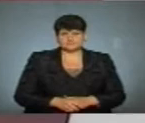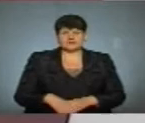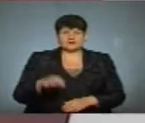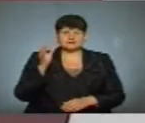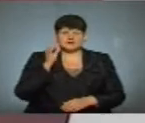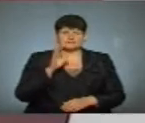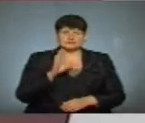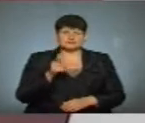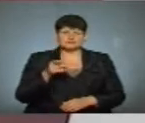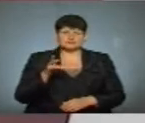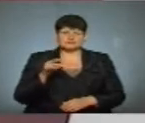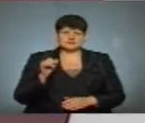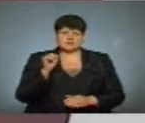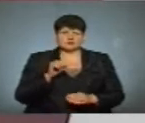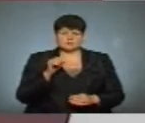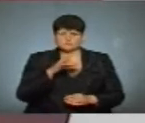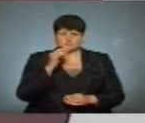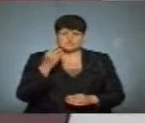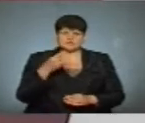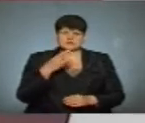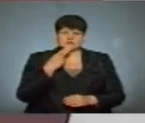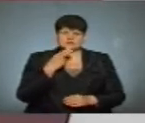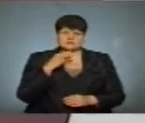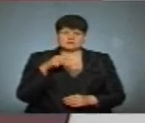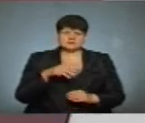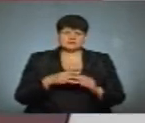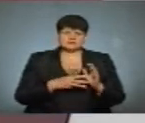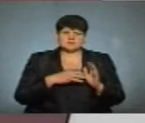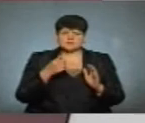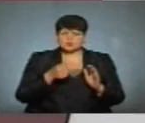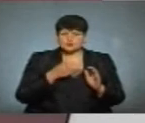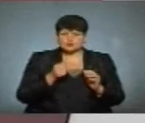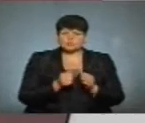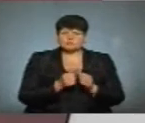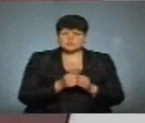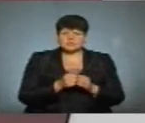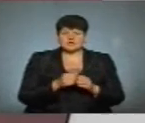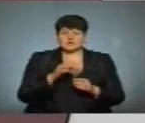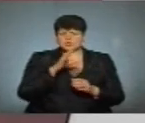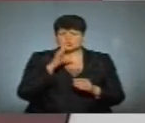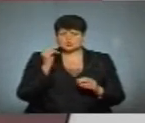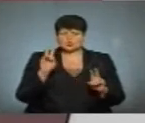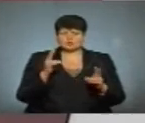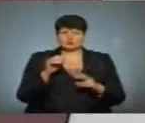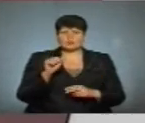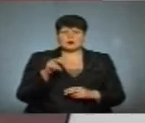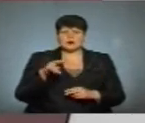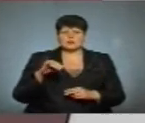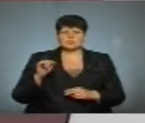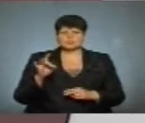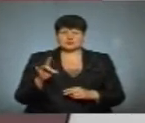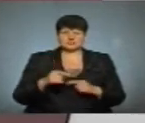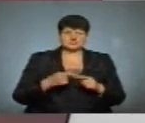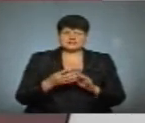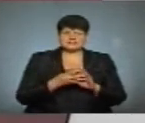Нагадаю, Віталія Гнатишина побили в ніч на 30 червня 2018 року біля нічного клубу «Алюр» у Тернополі. Через 9